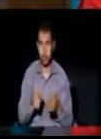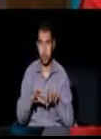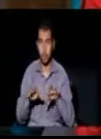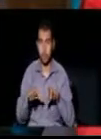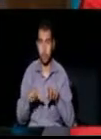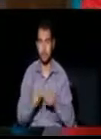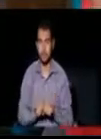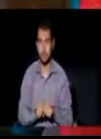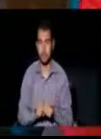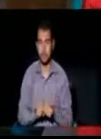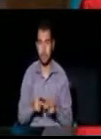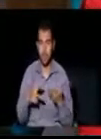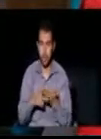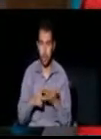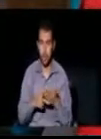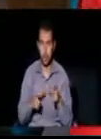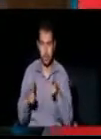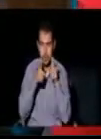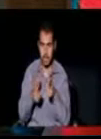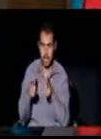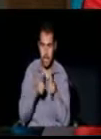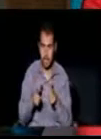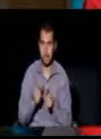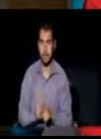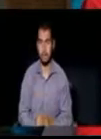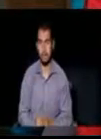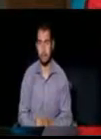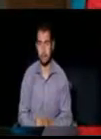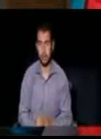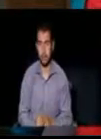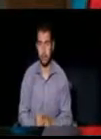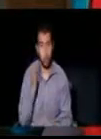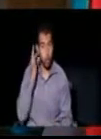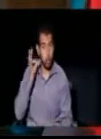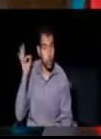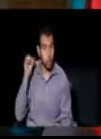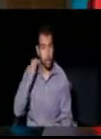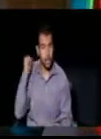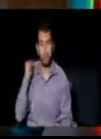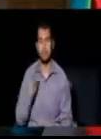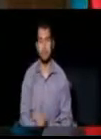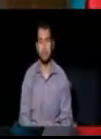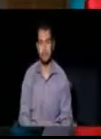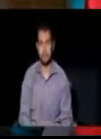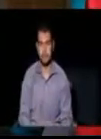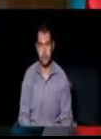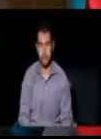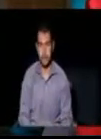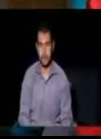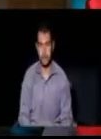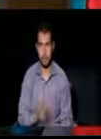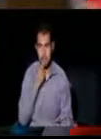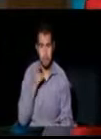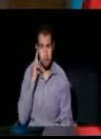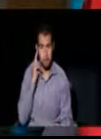في منهم مونتاج، في منهم فوتوغرافر، في منهم في كل حاجة معروفين. يعني في أشخاص معروفة من الصم، هم